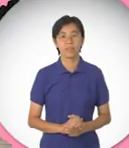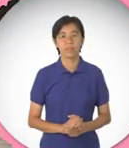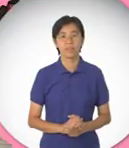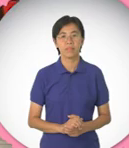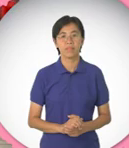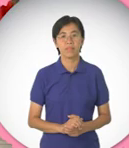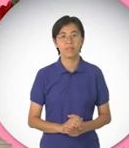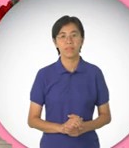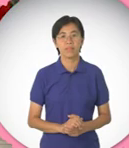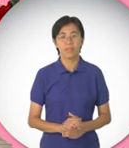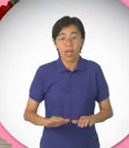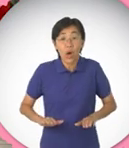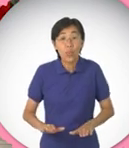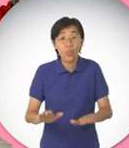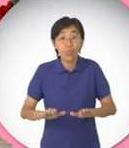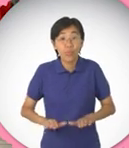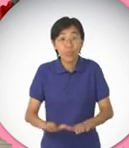ใช่ไหมครับผม